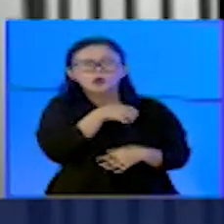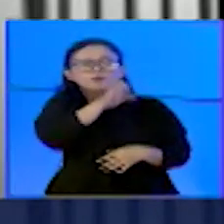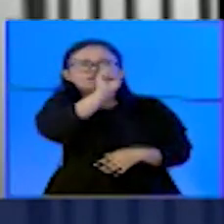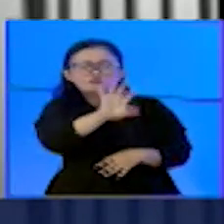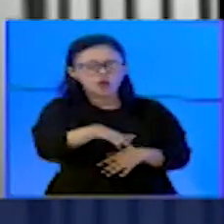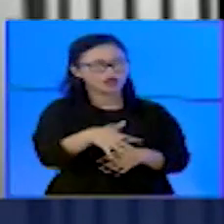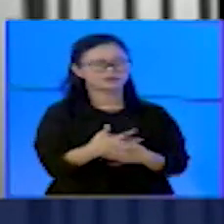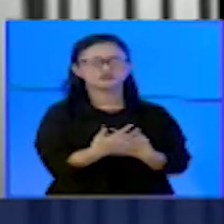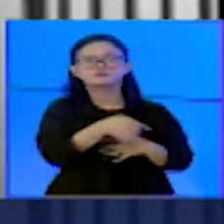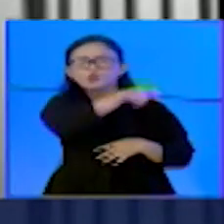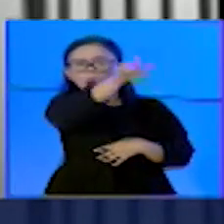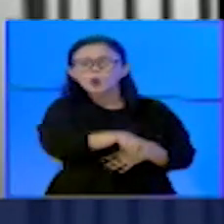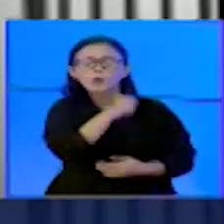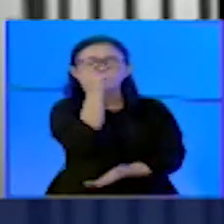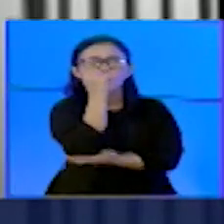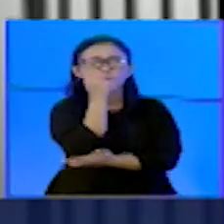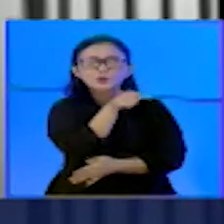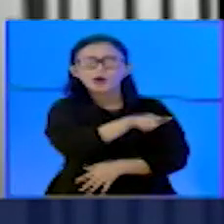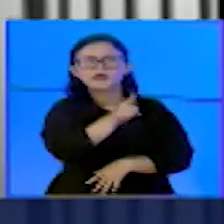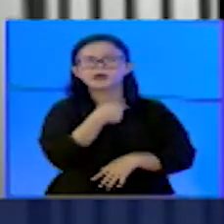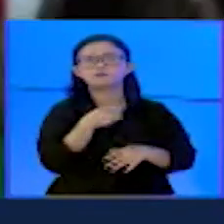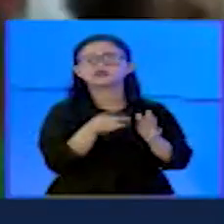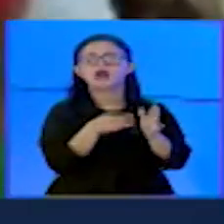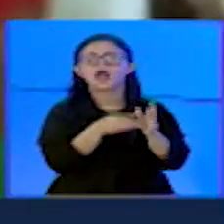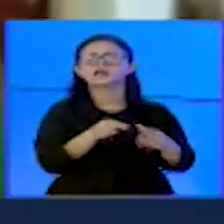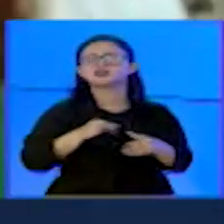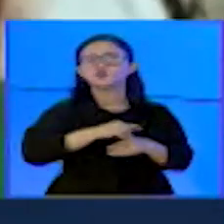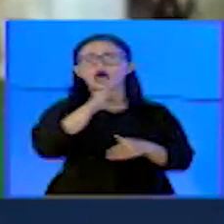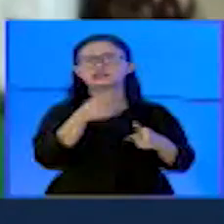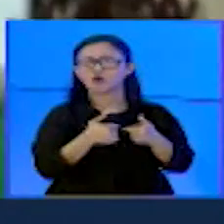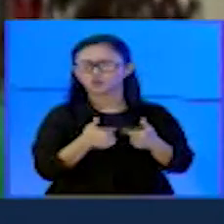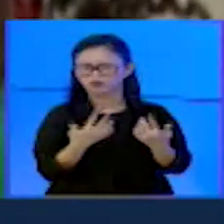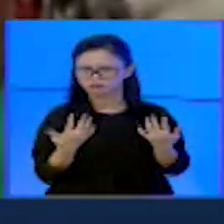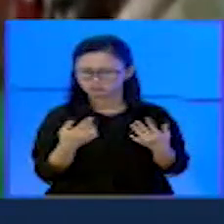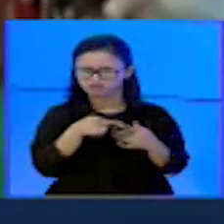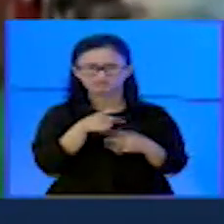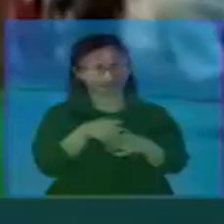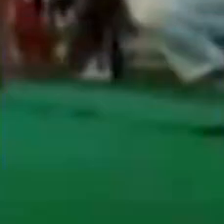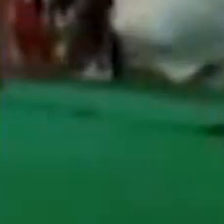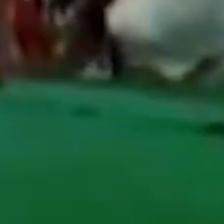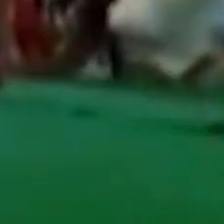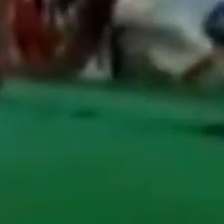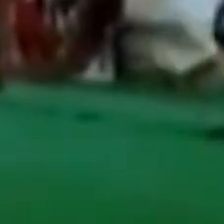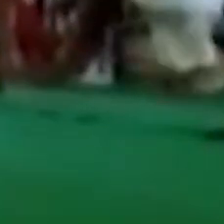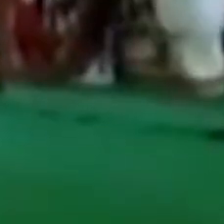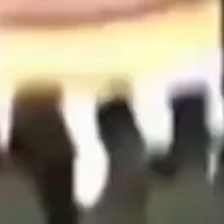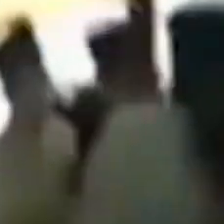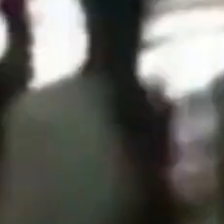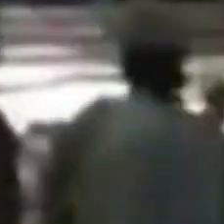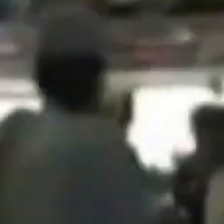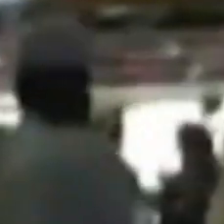keluar terlalu prematur bahwa para pelaku ini mengidap gangguan jiwa sebagaimana pada kasus-kasus serupa sekian waktu lalu